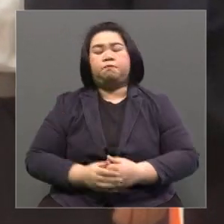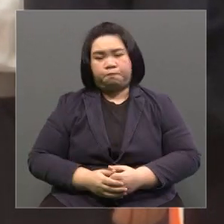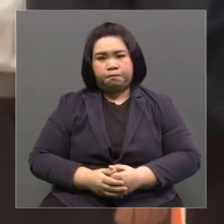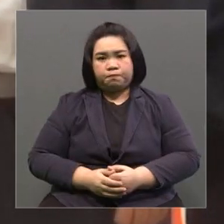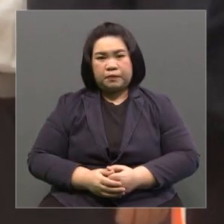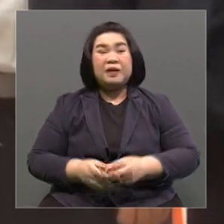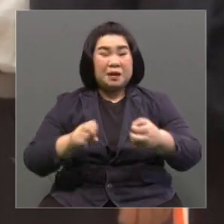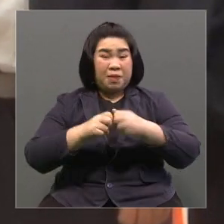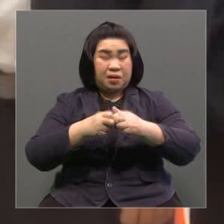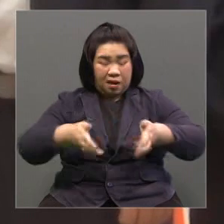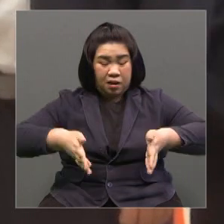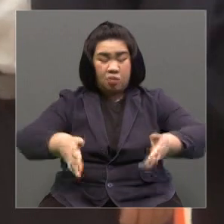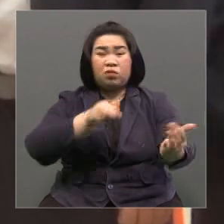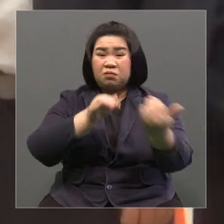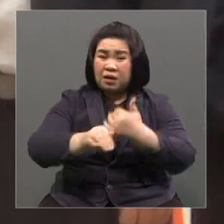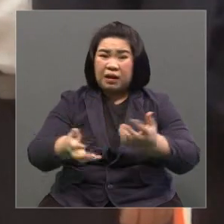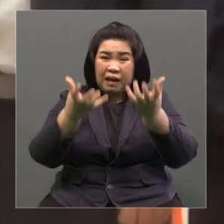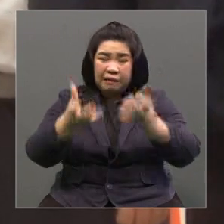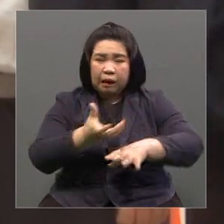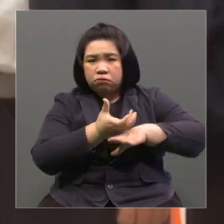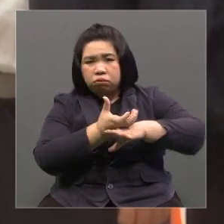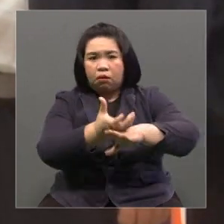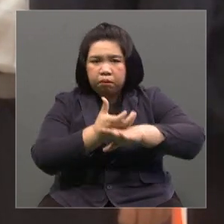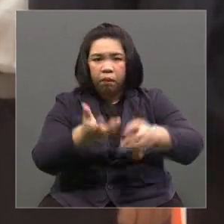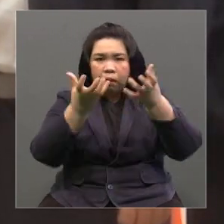งถนนก็จะเสียหายด้วยเช่นกันครับ